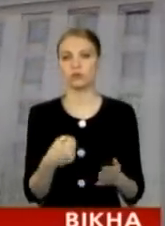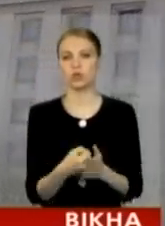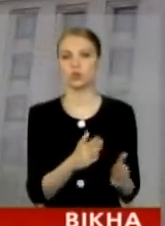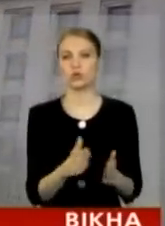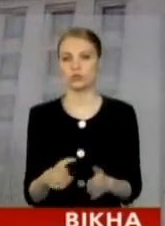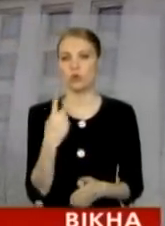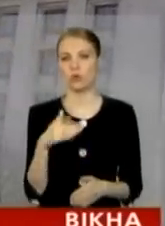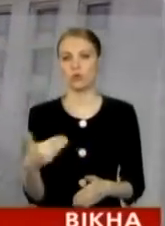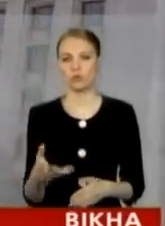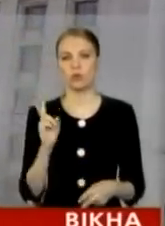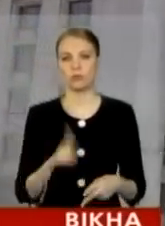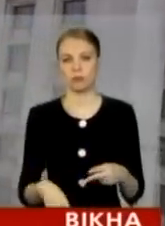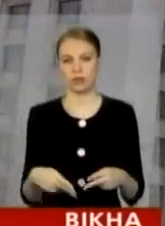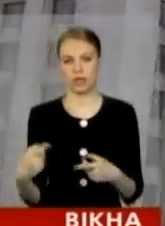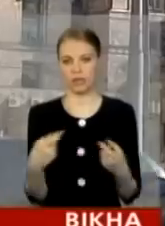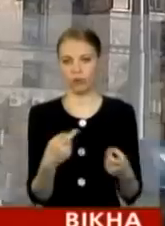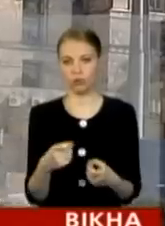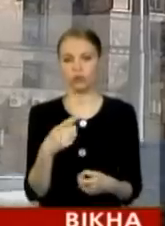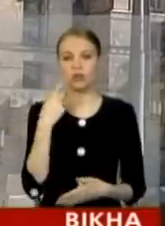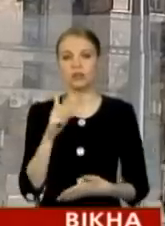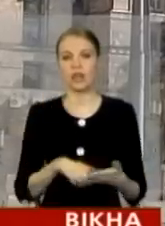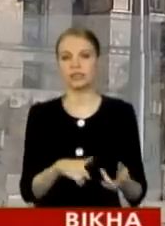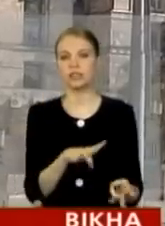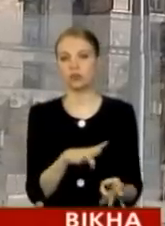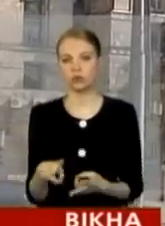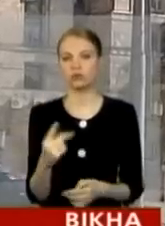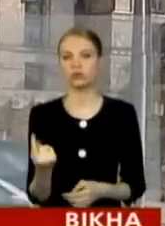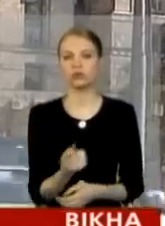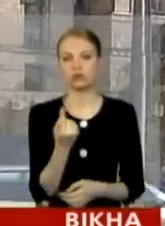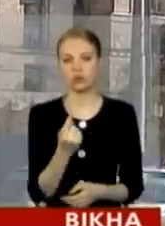режиму однобічного припинення вогню. Надії терористів жодного нарікання.